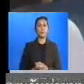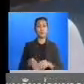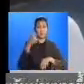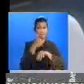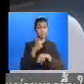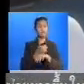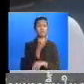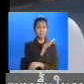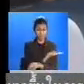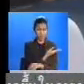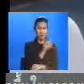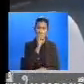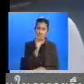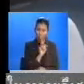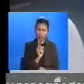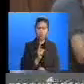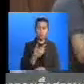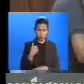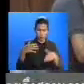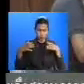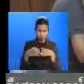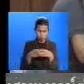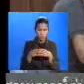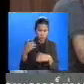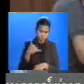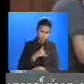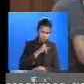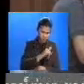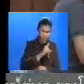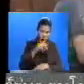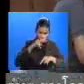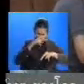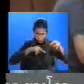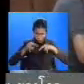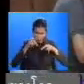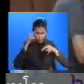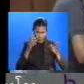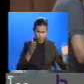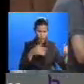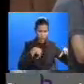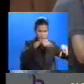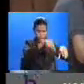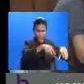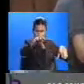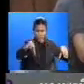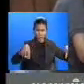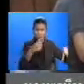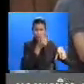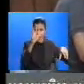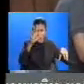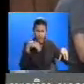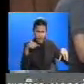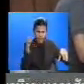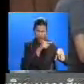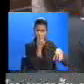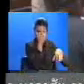สถาบันนิติวิทยาศาสตร์ระบุว่าคณะเจ้าหน้าที่จะเดินทางไปตรวจสอบตู้คอนเทนเนอร์ 1ใน 5จุดที่พบตู้คอนเทนเนอร์โดยได้